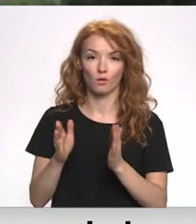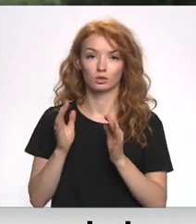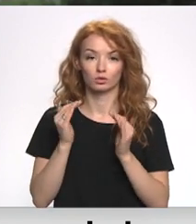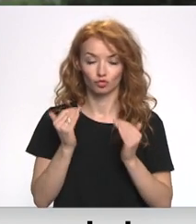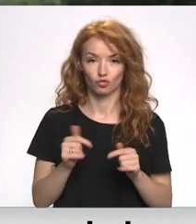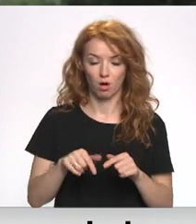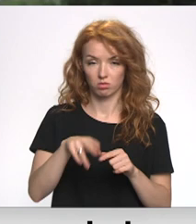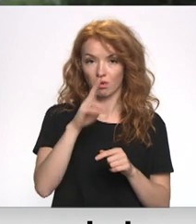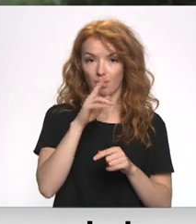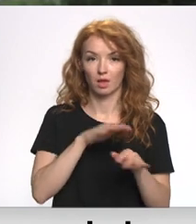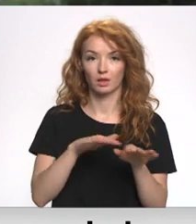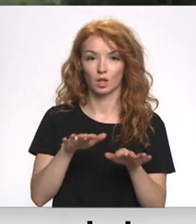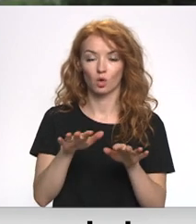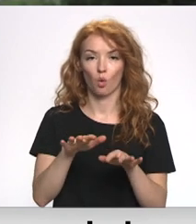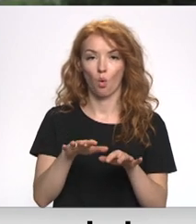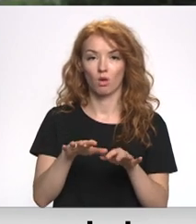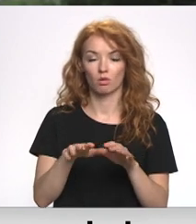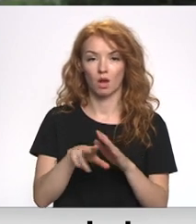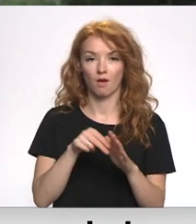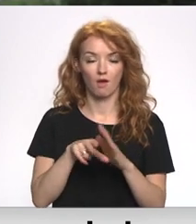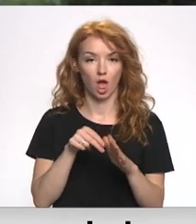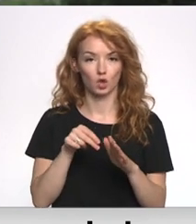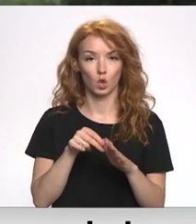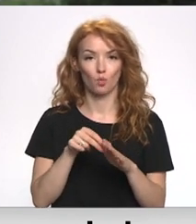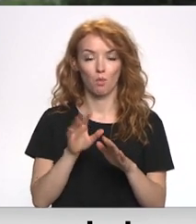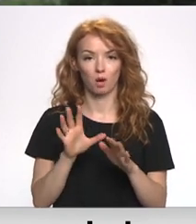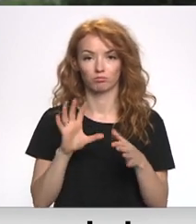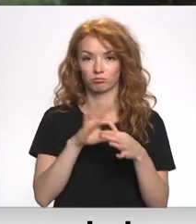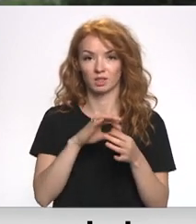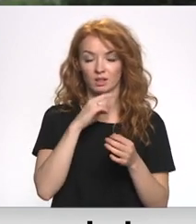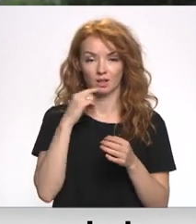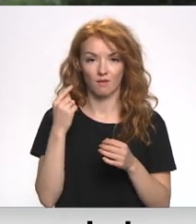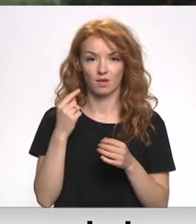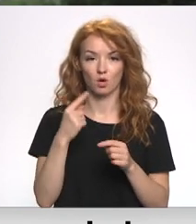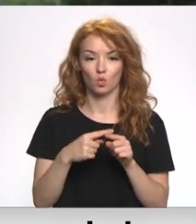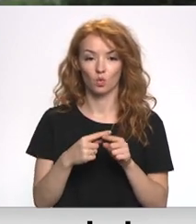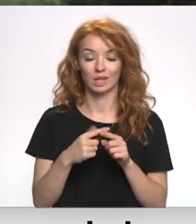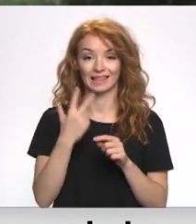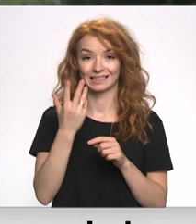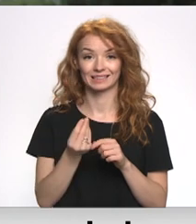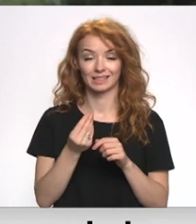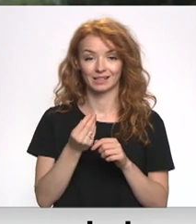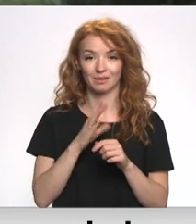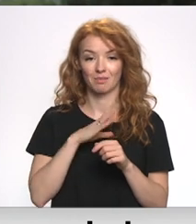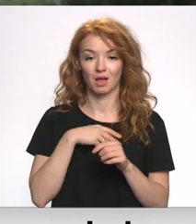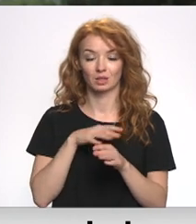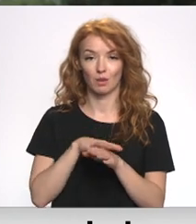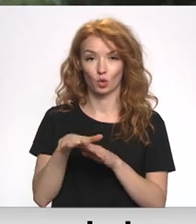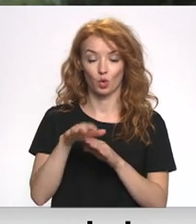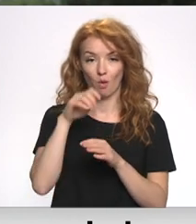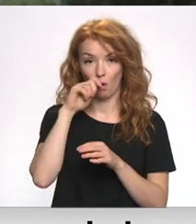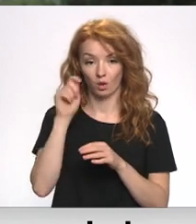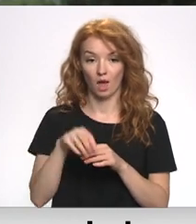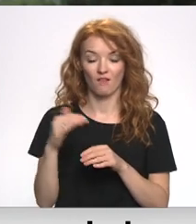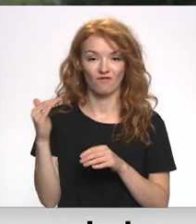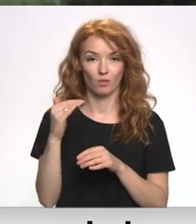jau šonedēļ rīkot pseido referendumus par pievienošanos Krievijai. Atgādināšu, ka 3 dienas pirms pilnapmēra iebrukuma Ukrainā